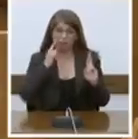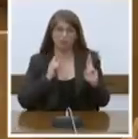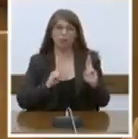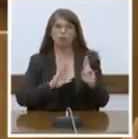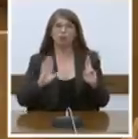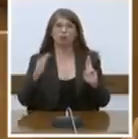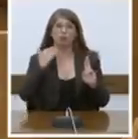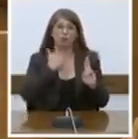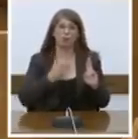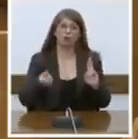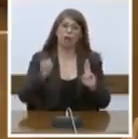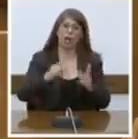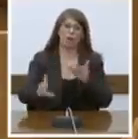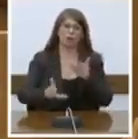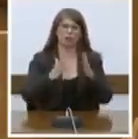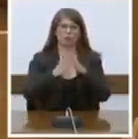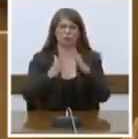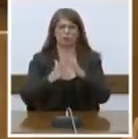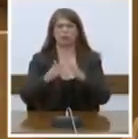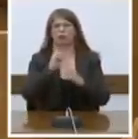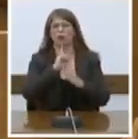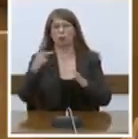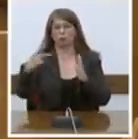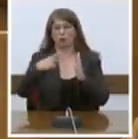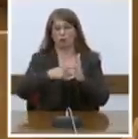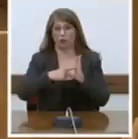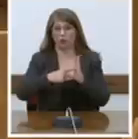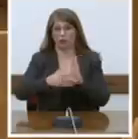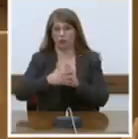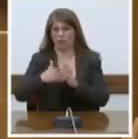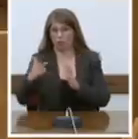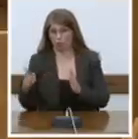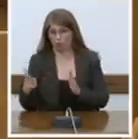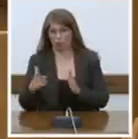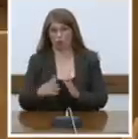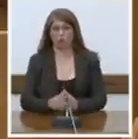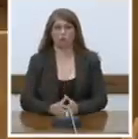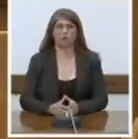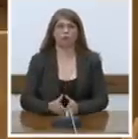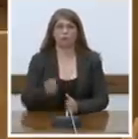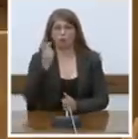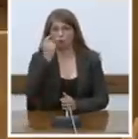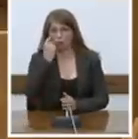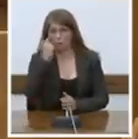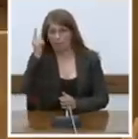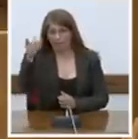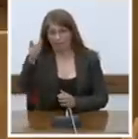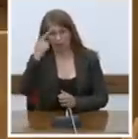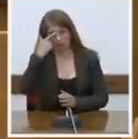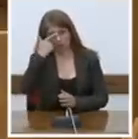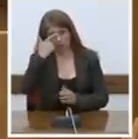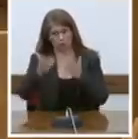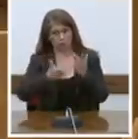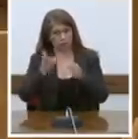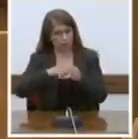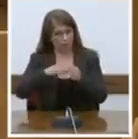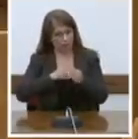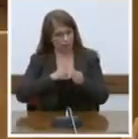ούτε άλλες απώλειες όπως το 2018 στο Μάτι και το